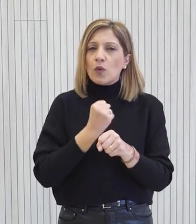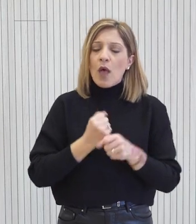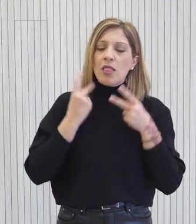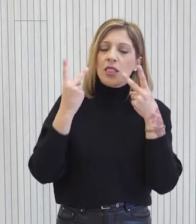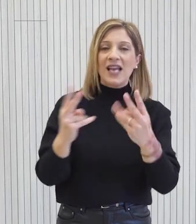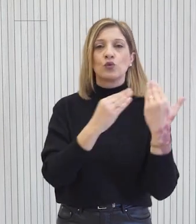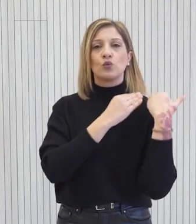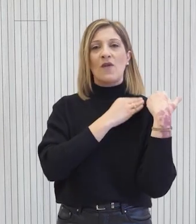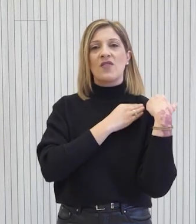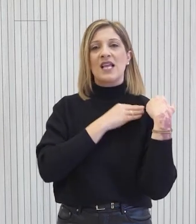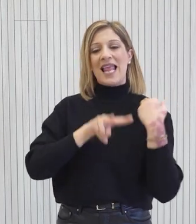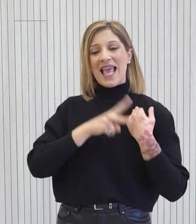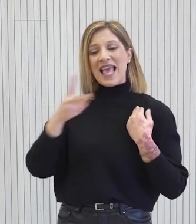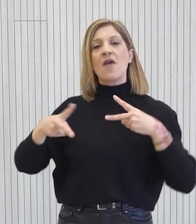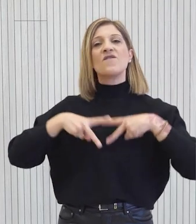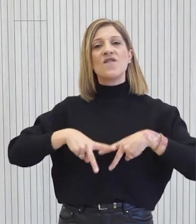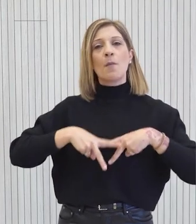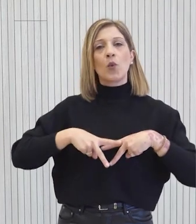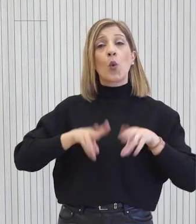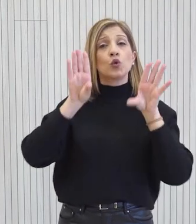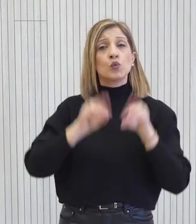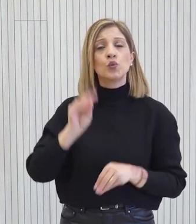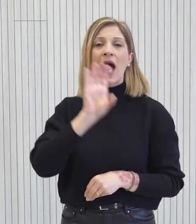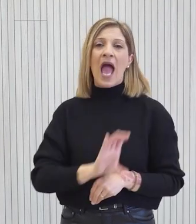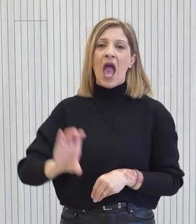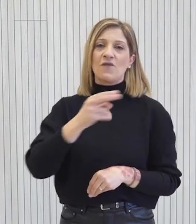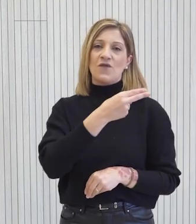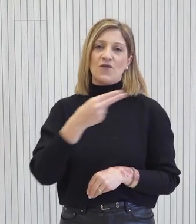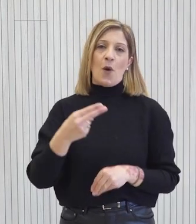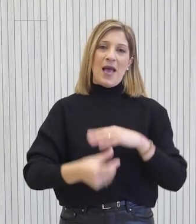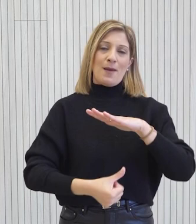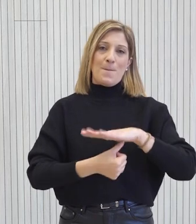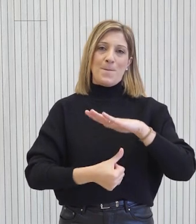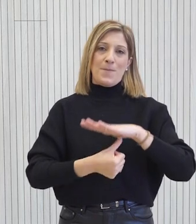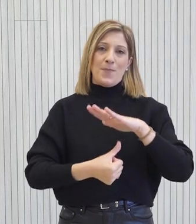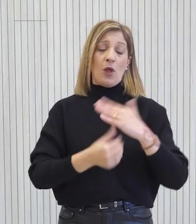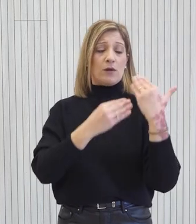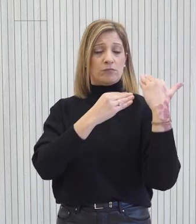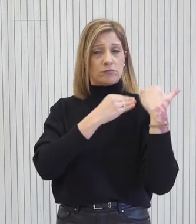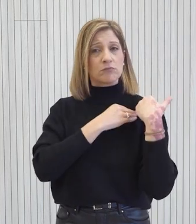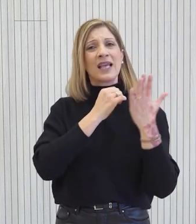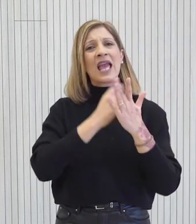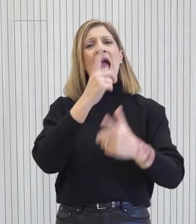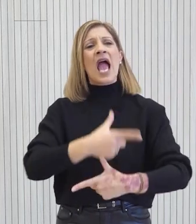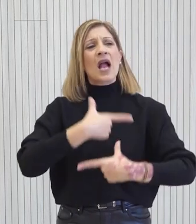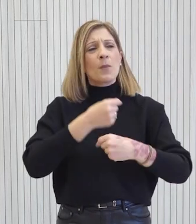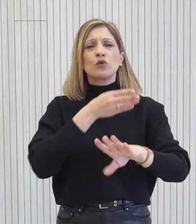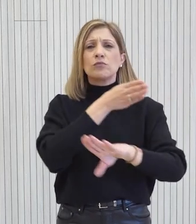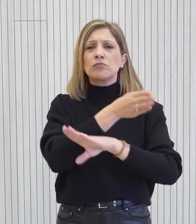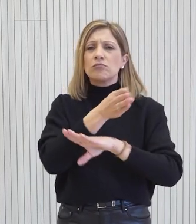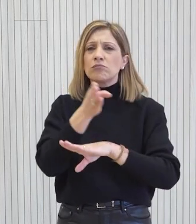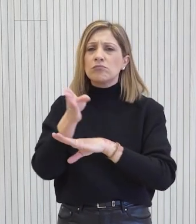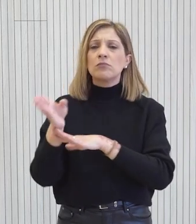αποκλειστική αρμοδιότητα του Υφυπουργού, που θα έχει τη συνολική πολιτική εποπτεία, καθώς επίσης και την πολιτική εκπροσώπηση σε όργανα και θεσμούς,